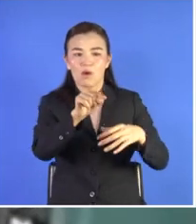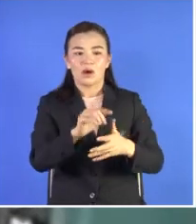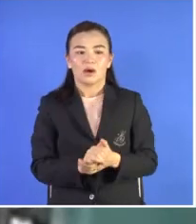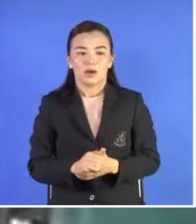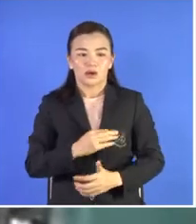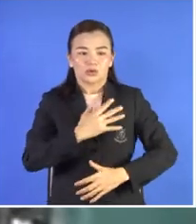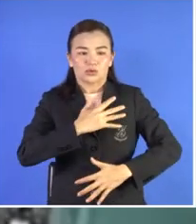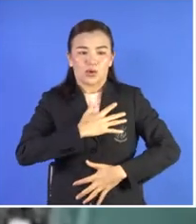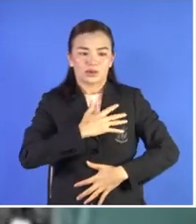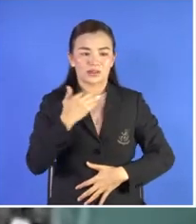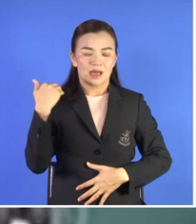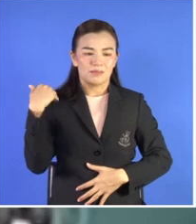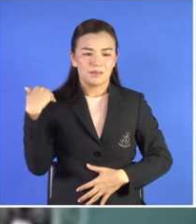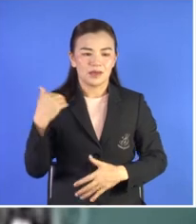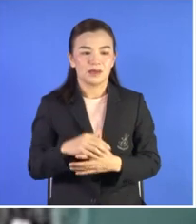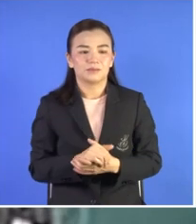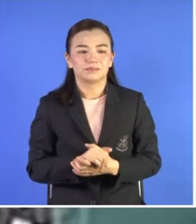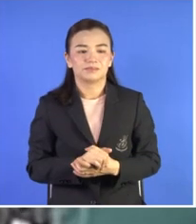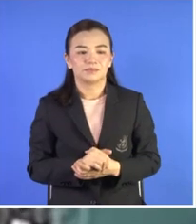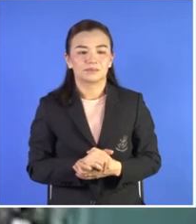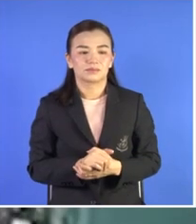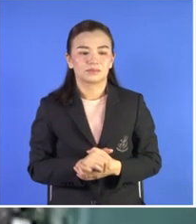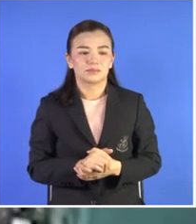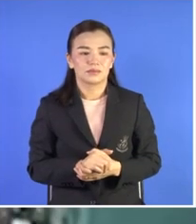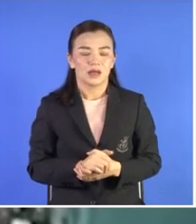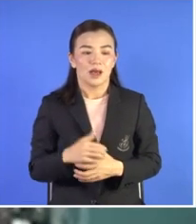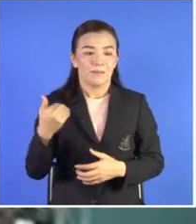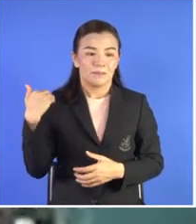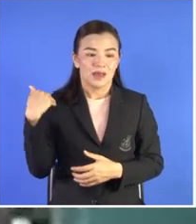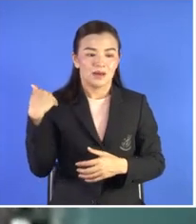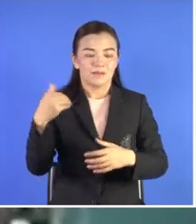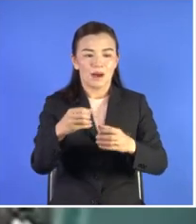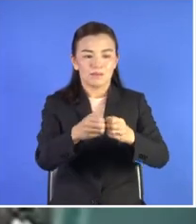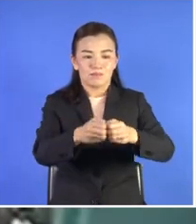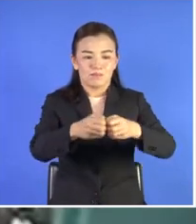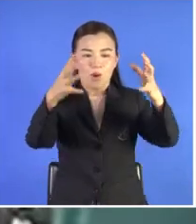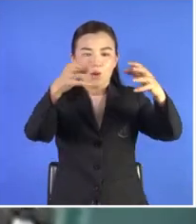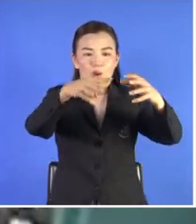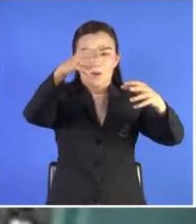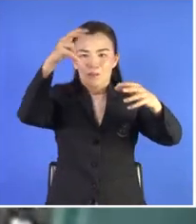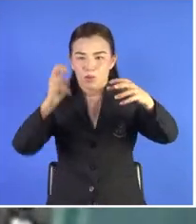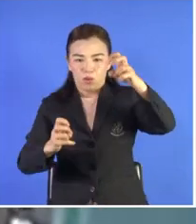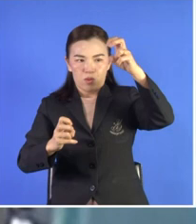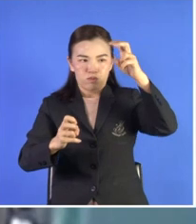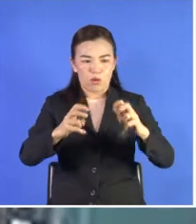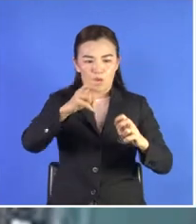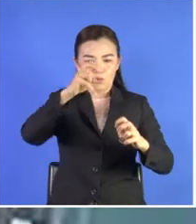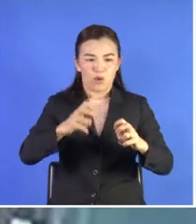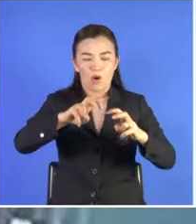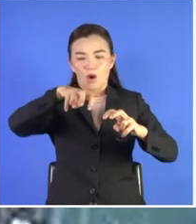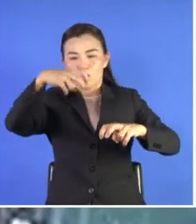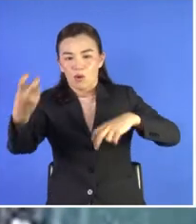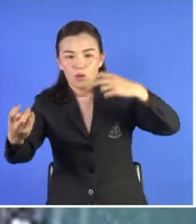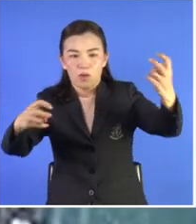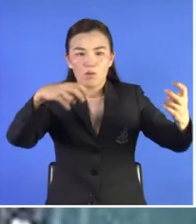ใจนะฮะเนี่ยตกใจแล้วก็มีสะเก็ดของไฟเนี่ยนะฮะมันตกลงมาเหมือนพลุเหมือนตะไลที่มันระเบิดว่าอย่างนั้นนะ